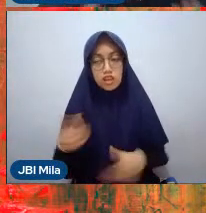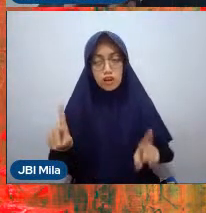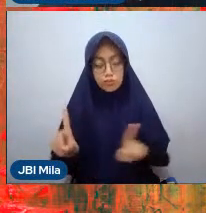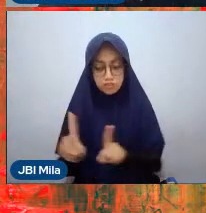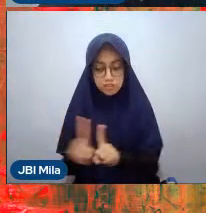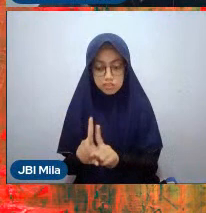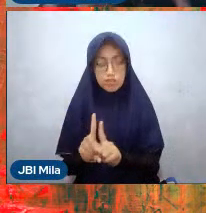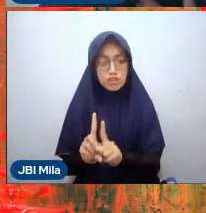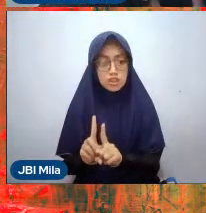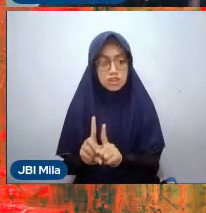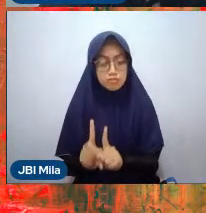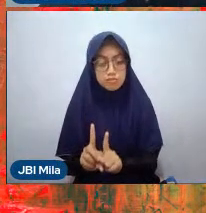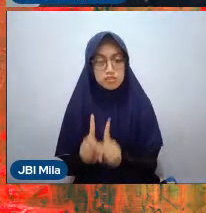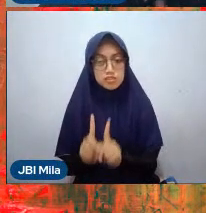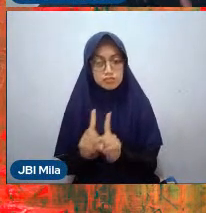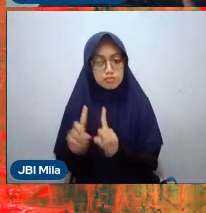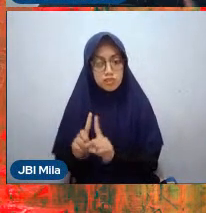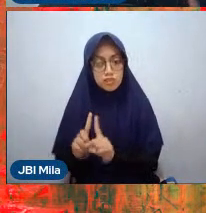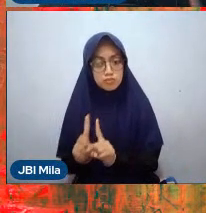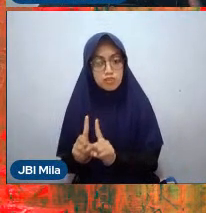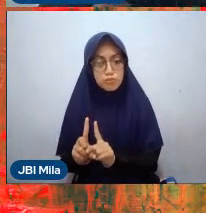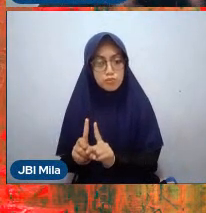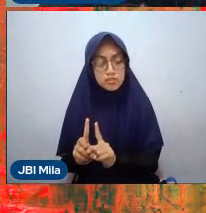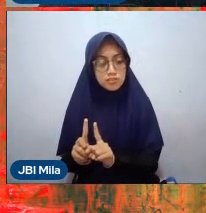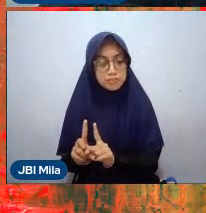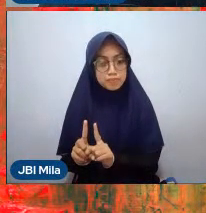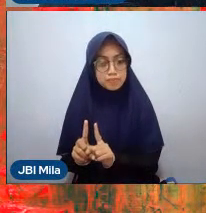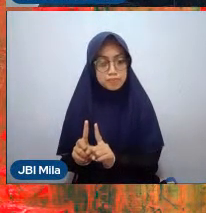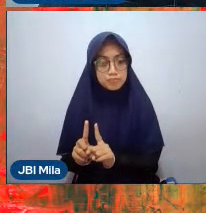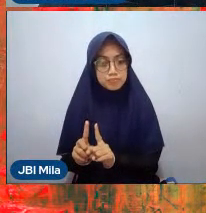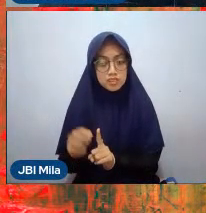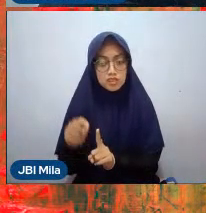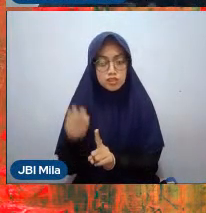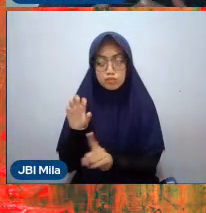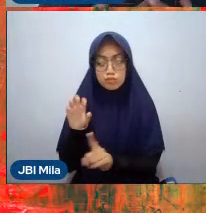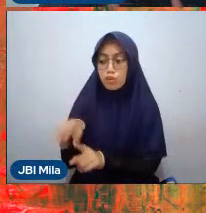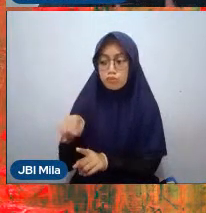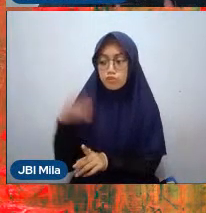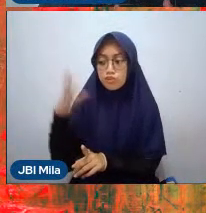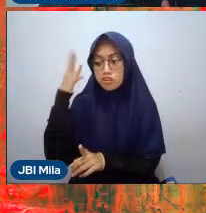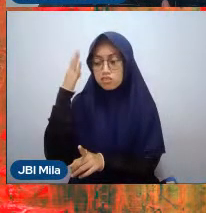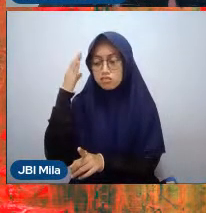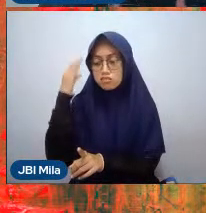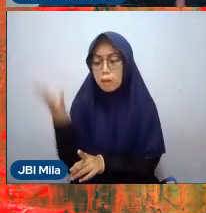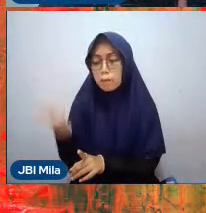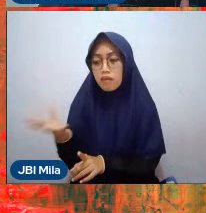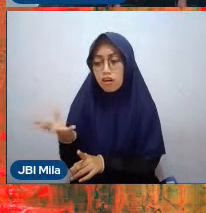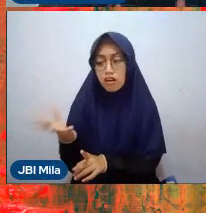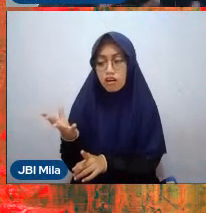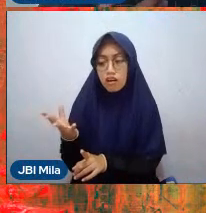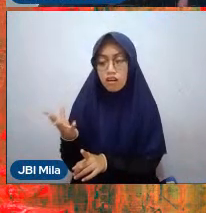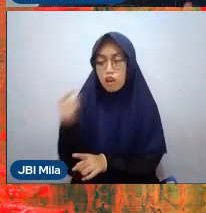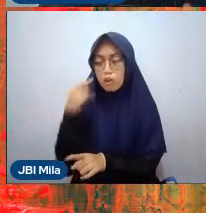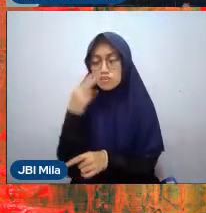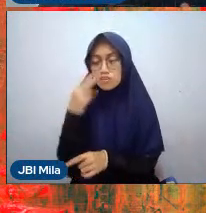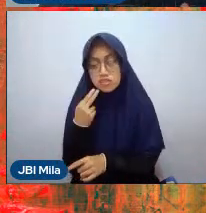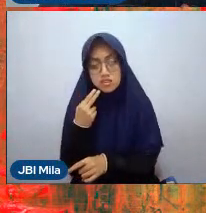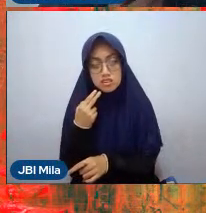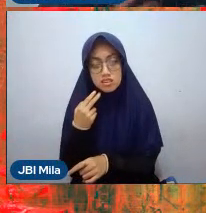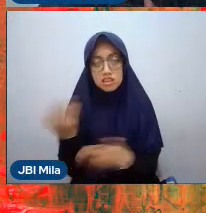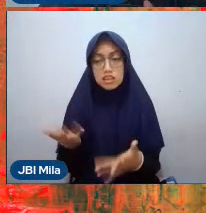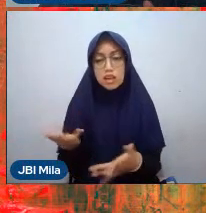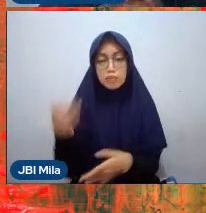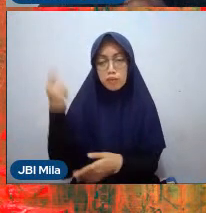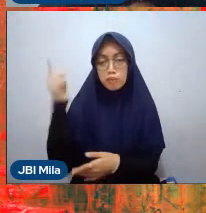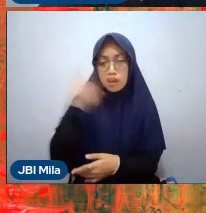stabilisasi emosinya kan, saya ajak ngobrol segala macam. Kenapa? Dia sedih banget gitu. Kenapa dia marah?